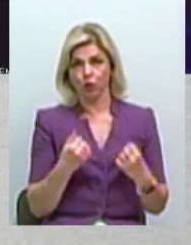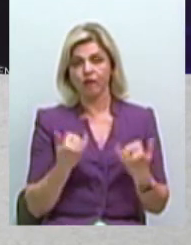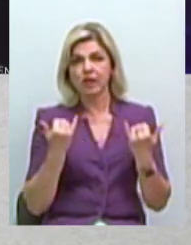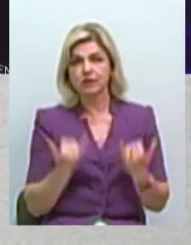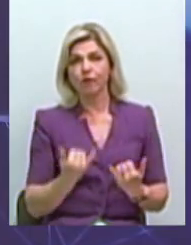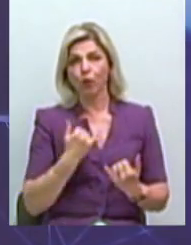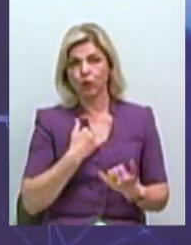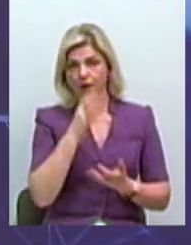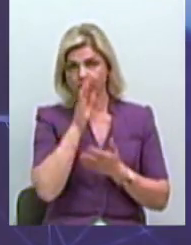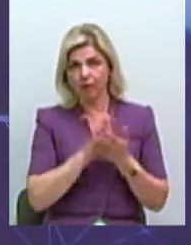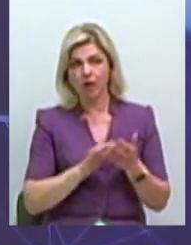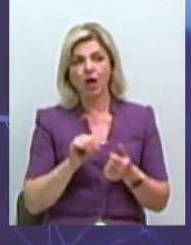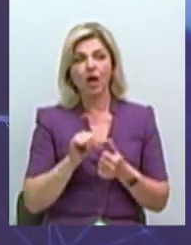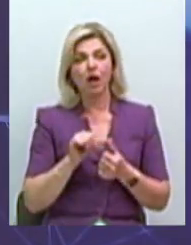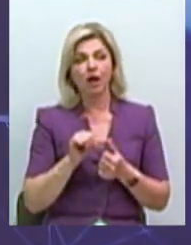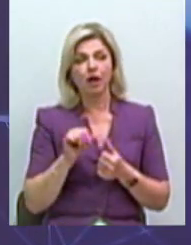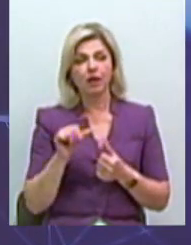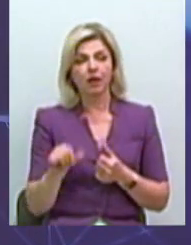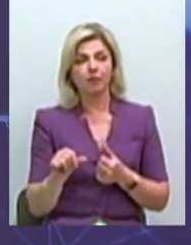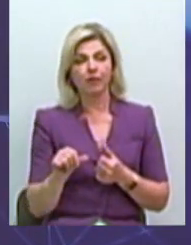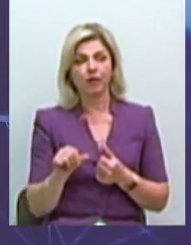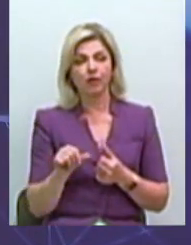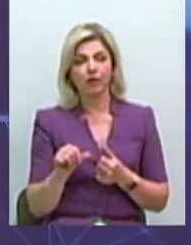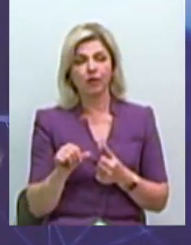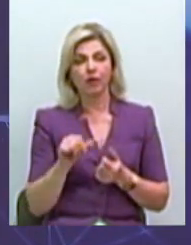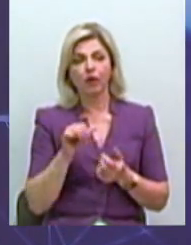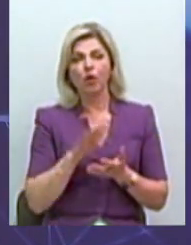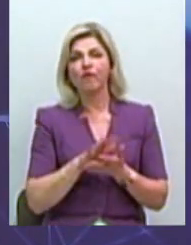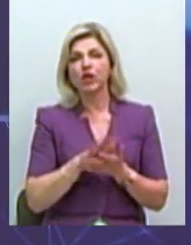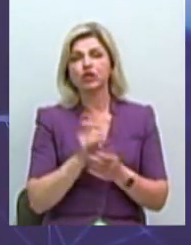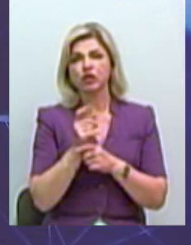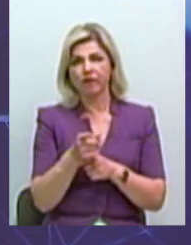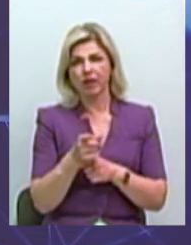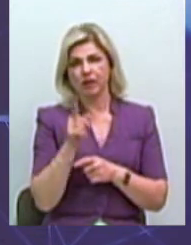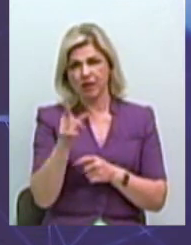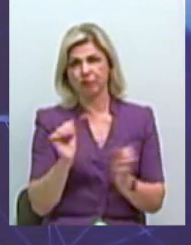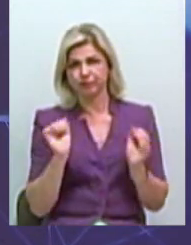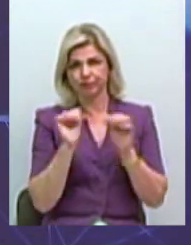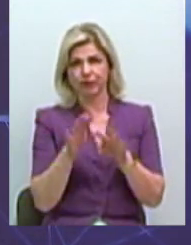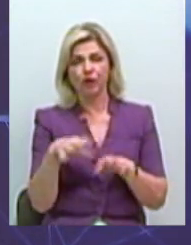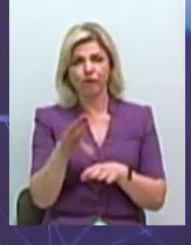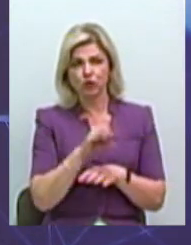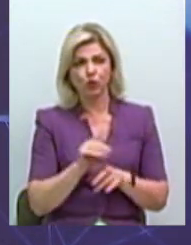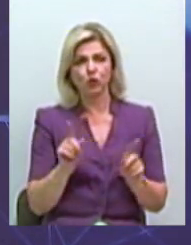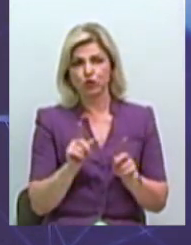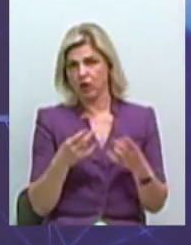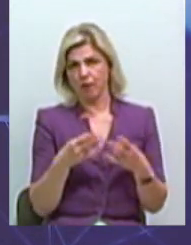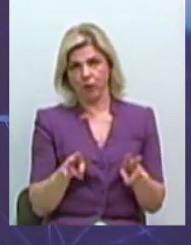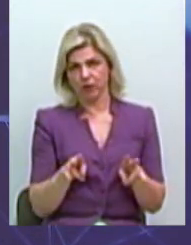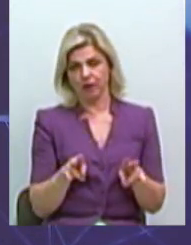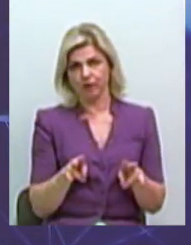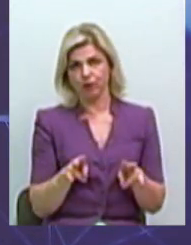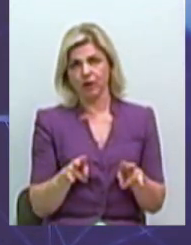нас, вибачте, Україну перетворили на величезний смітник, куди звозять повністю все, що десь не потрібно. Все